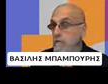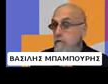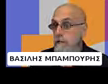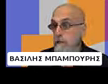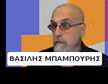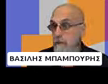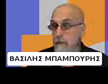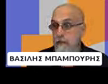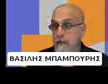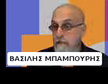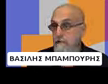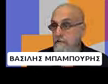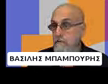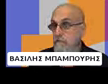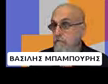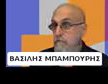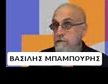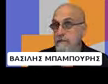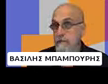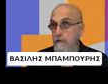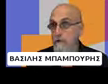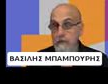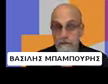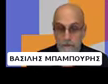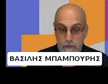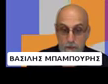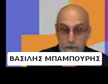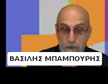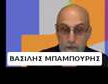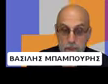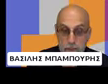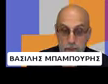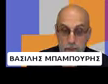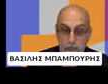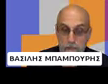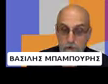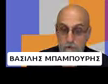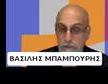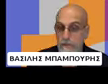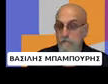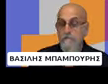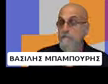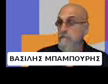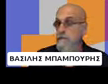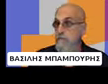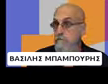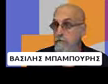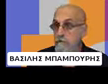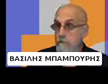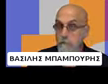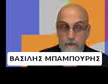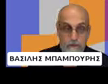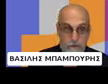γλώσσα, οπότε ένα έξτρα ευχαριστώ σε σένα, Εμμανουέλα. Και τέλος, διαχειρίστρια του Ερευνητικού